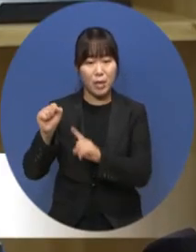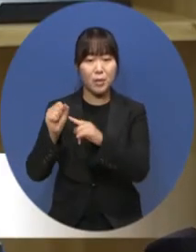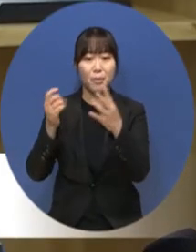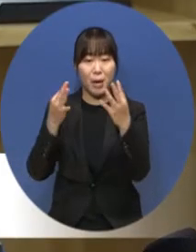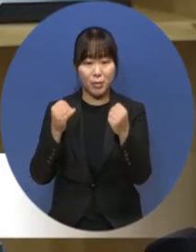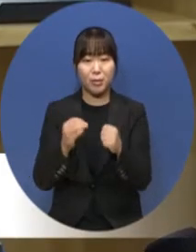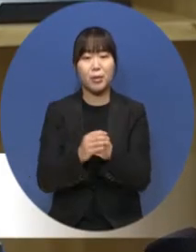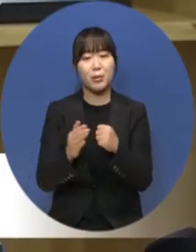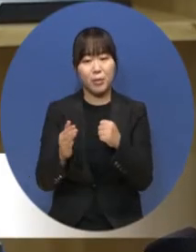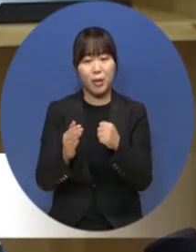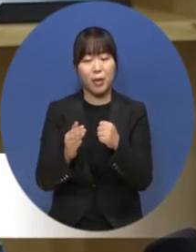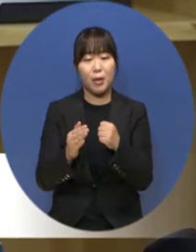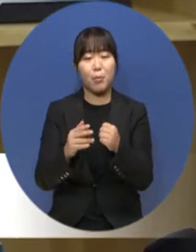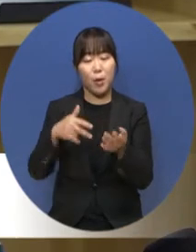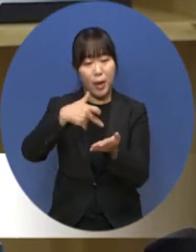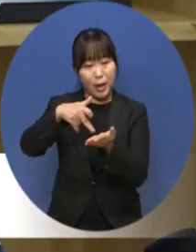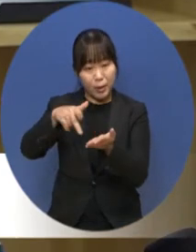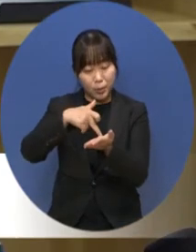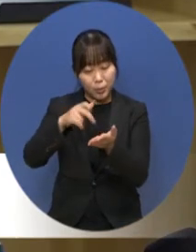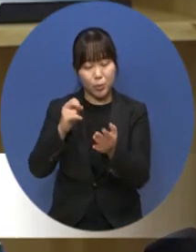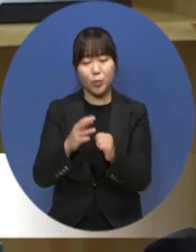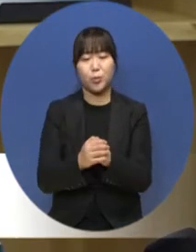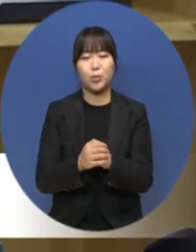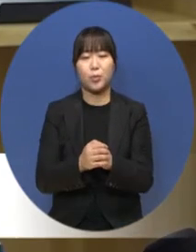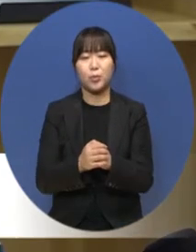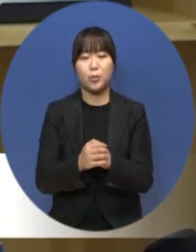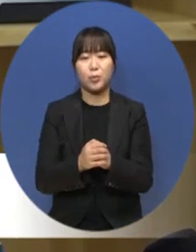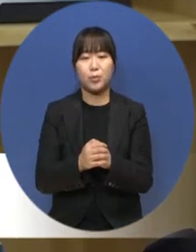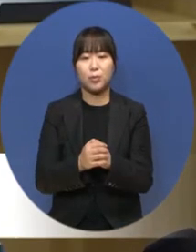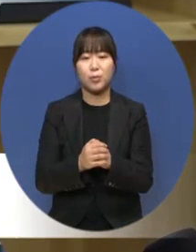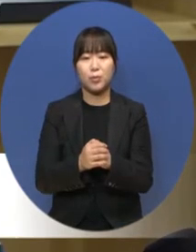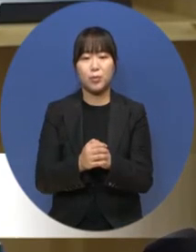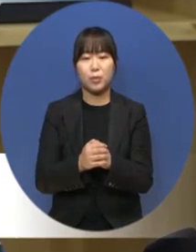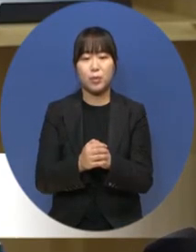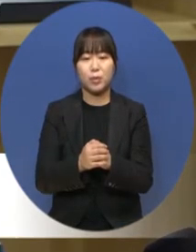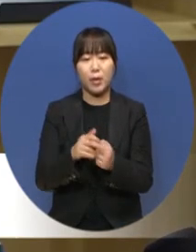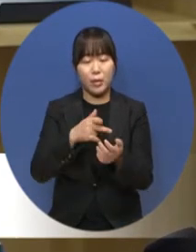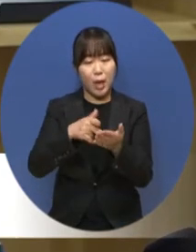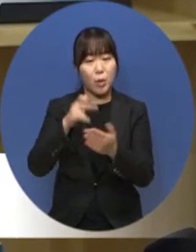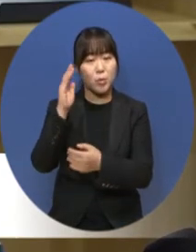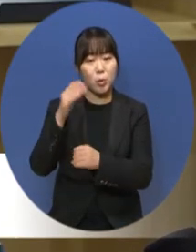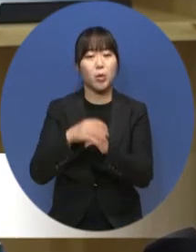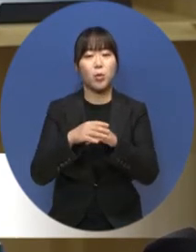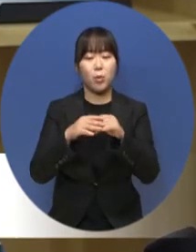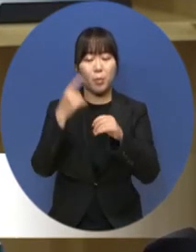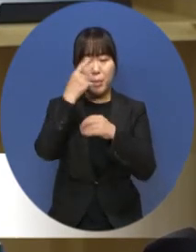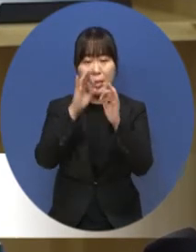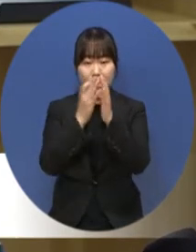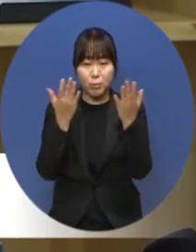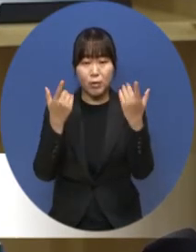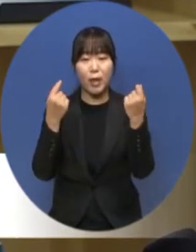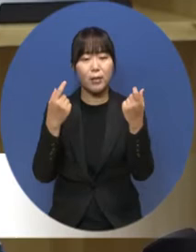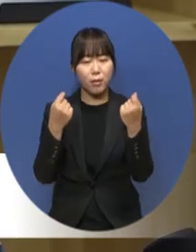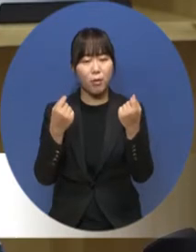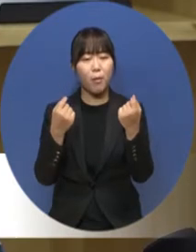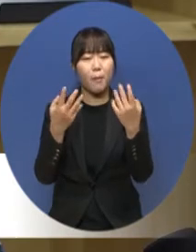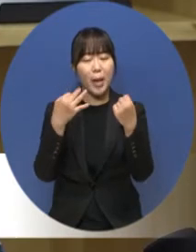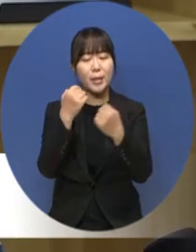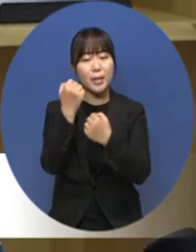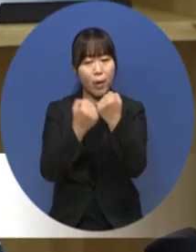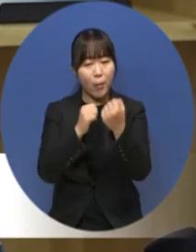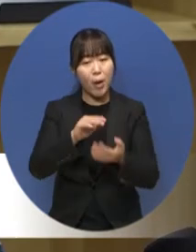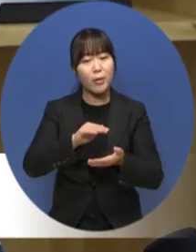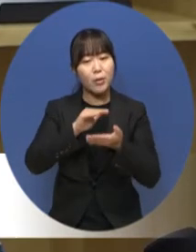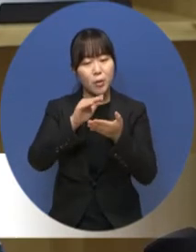하잖아요. 네. 그래서 카카오톡이나 그리고 카카오 스토리, 페이스북이나 이런 것들을 좀 많이